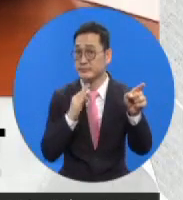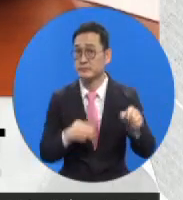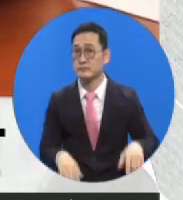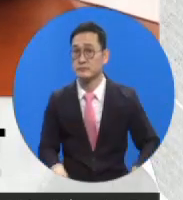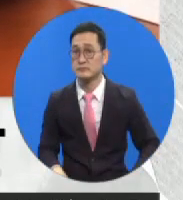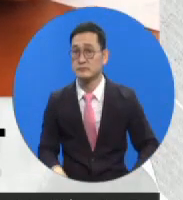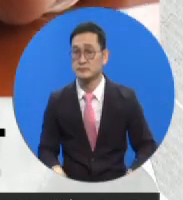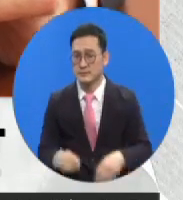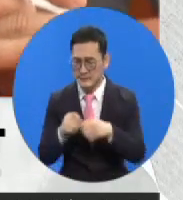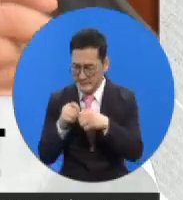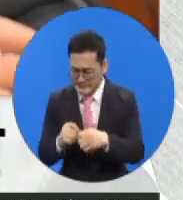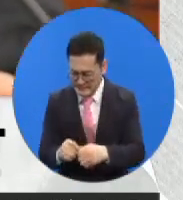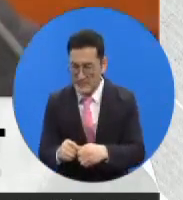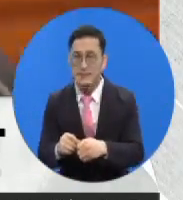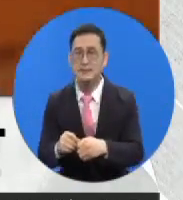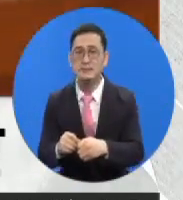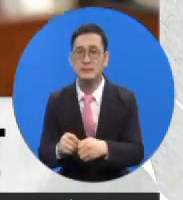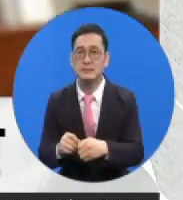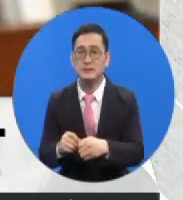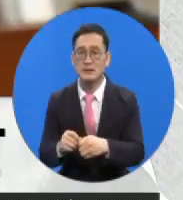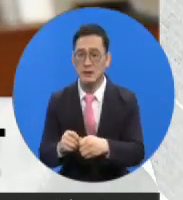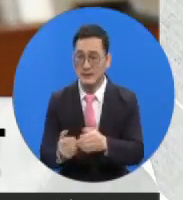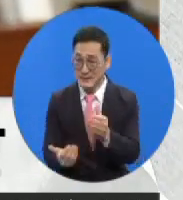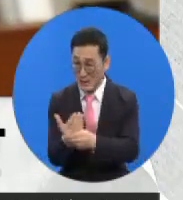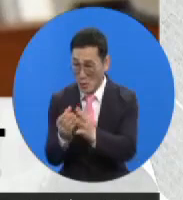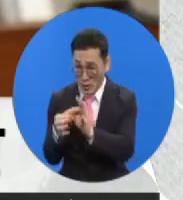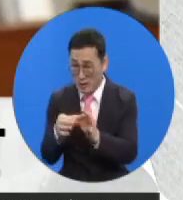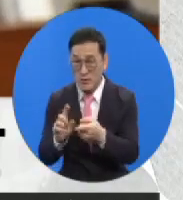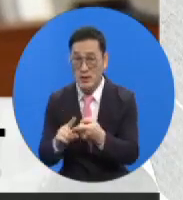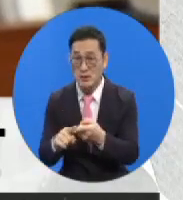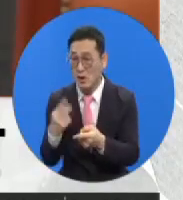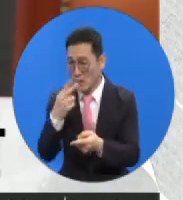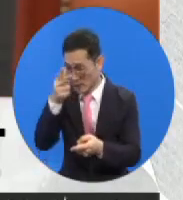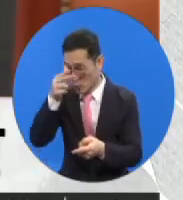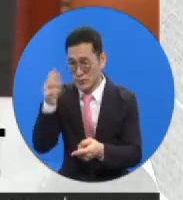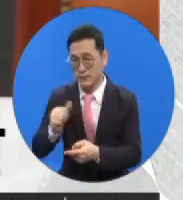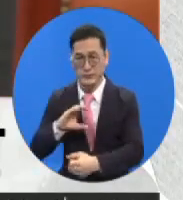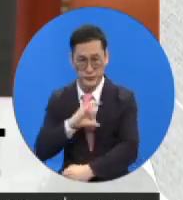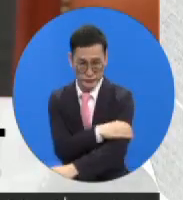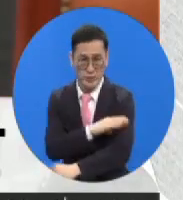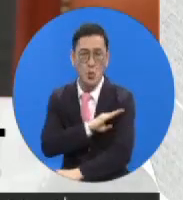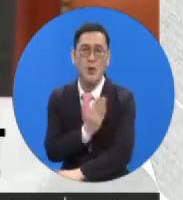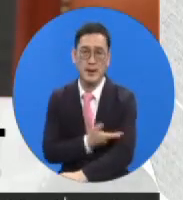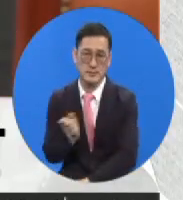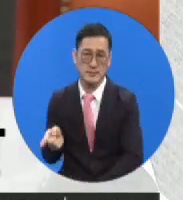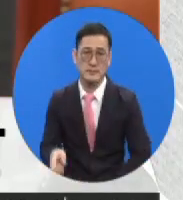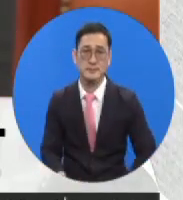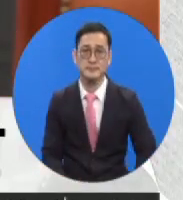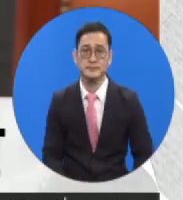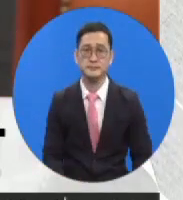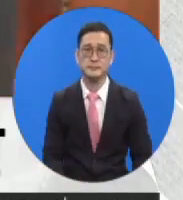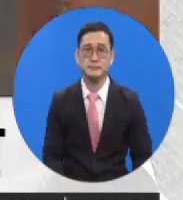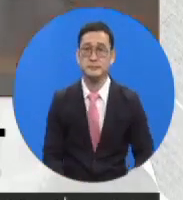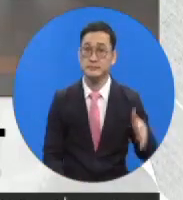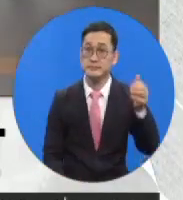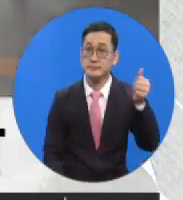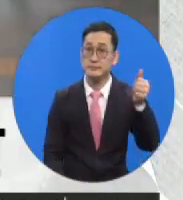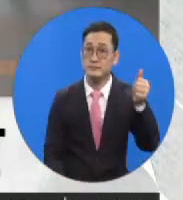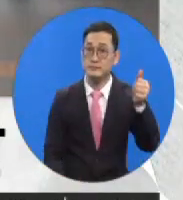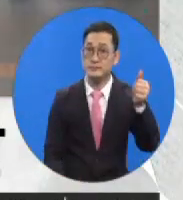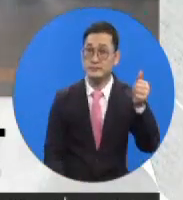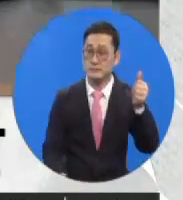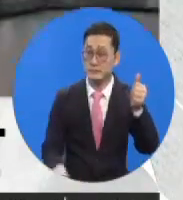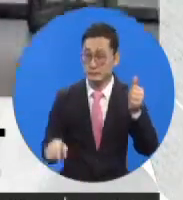통해서만 지휘할 수 있게 돼 있어요. 그 부분은 윤 총장 말이 맞고 근데 추미애 장관 말 검찰총장은 장관의 지휘 감독을